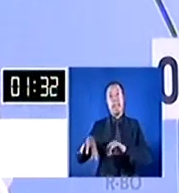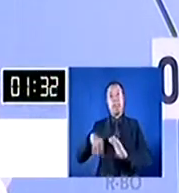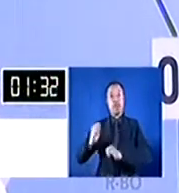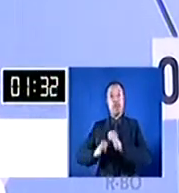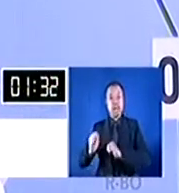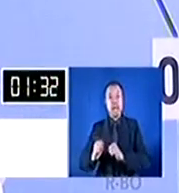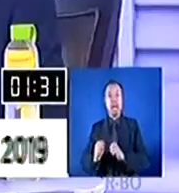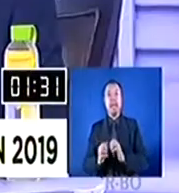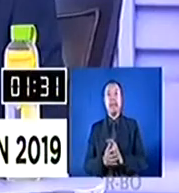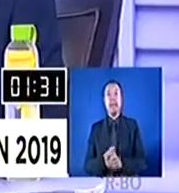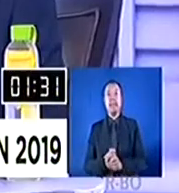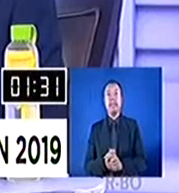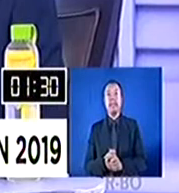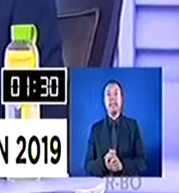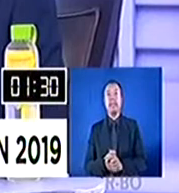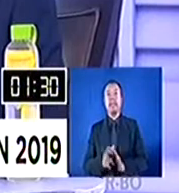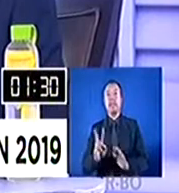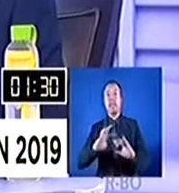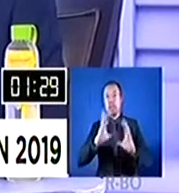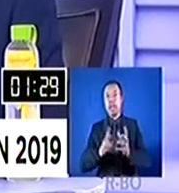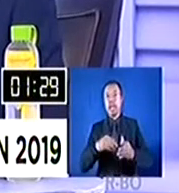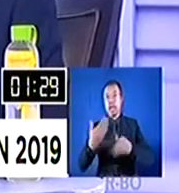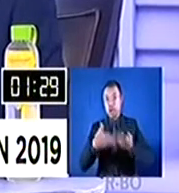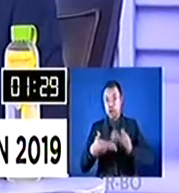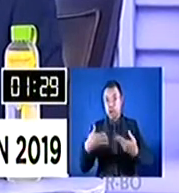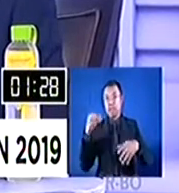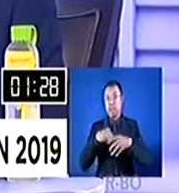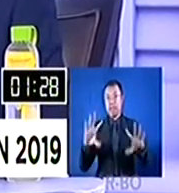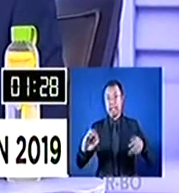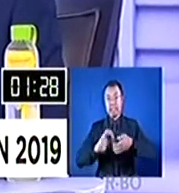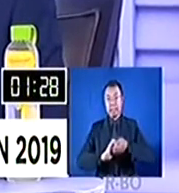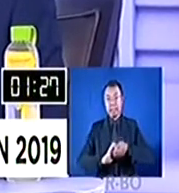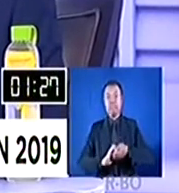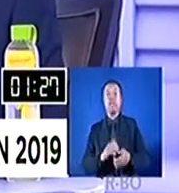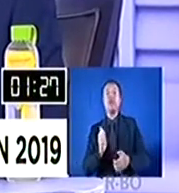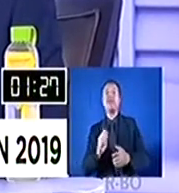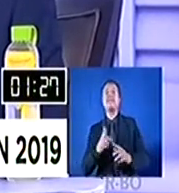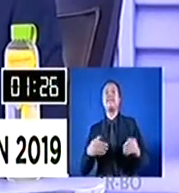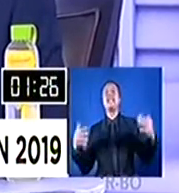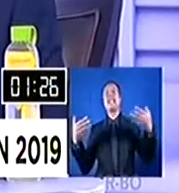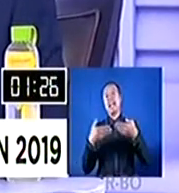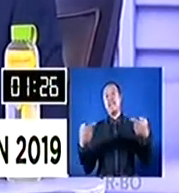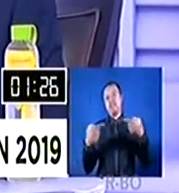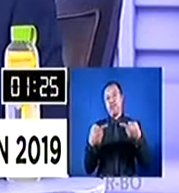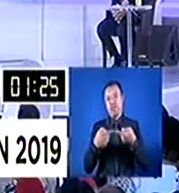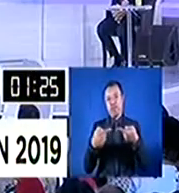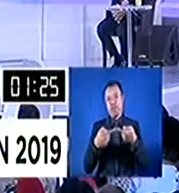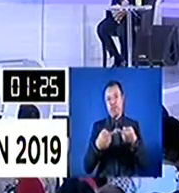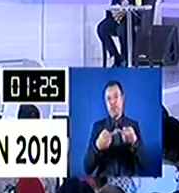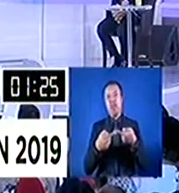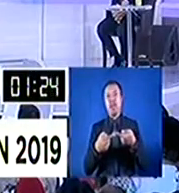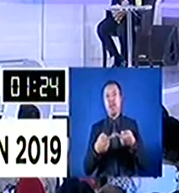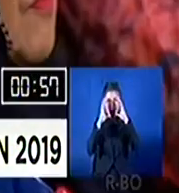dan dunia industri supaya ada relevansi, link and match di